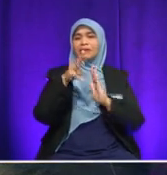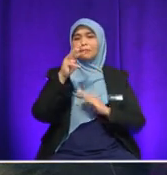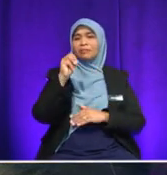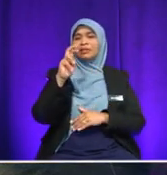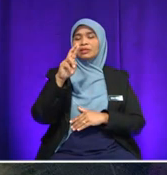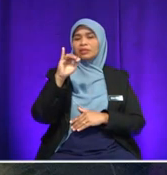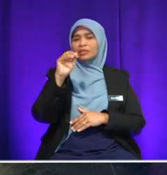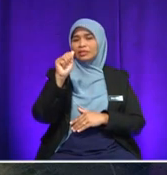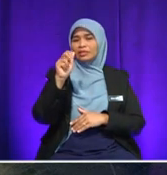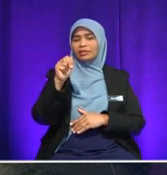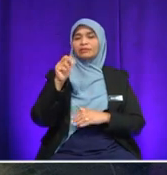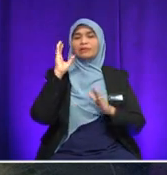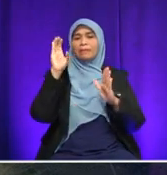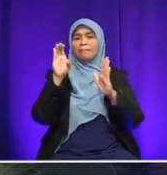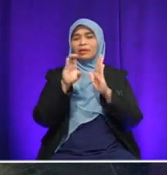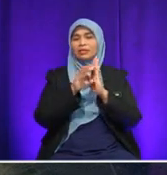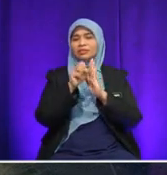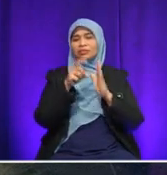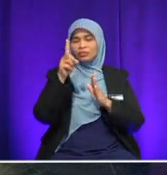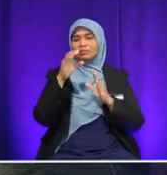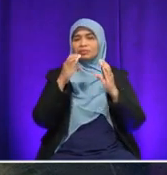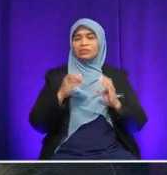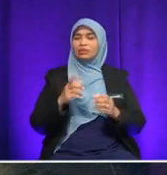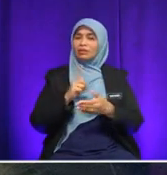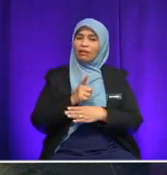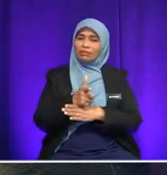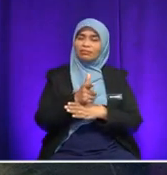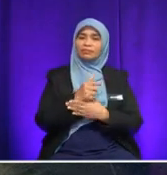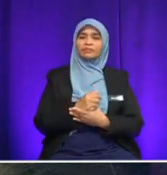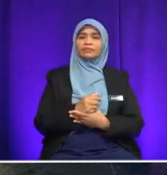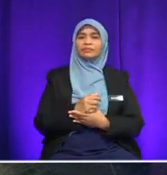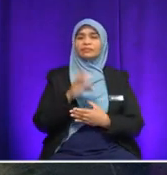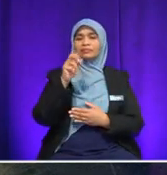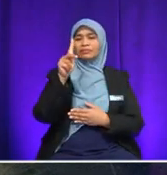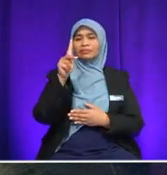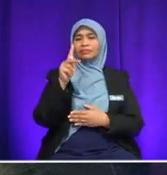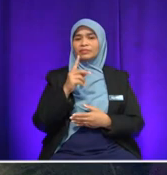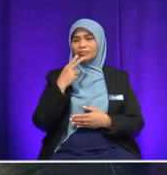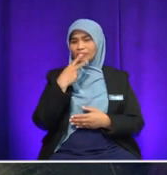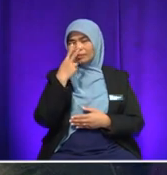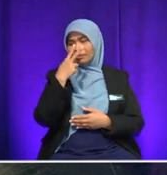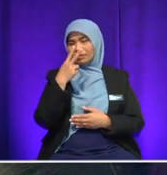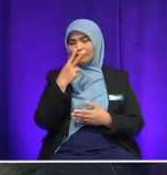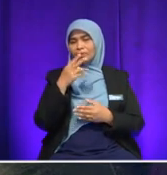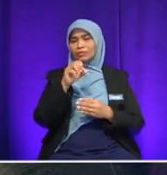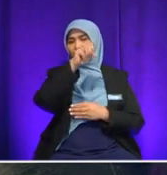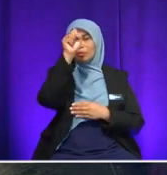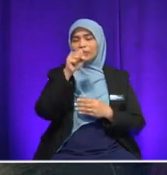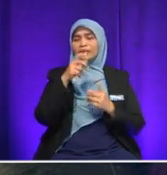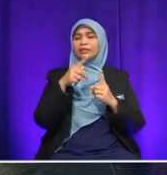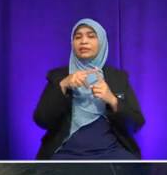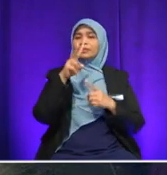Pemberian dia menggambarkan sesuatu secara langsung. Ya. Okey. Kita nak pergi kepada soalan yang